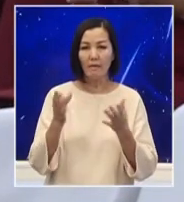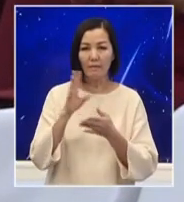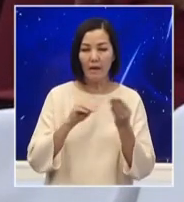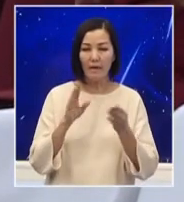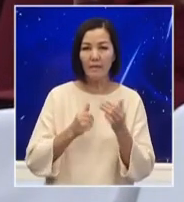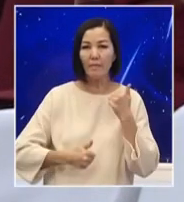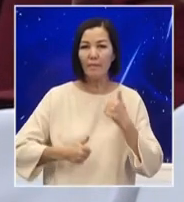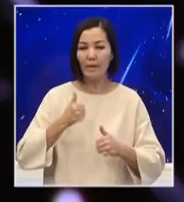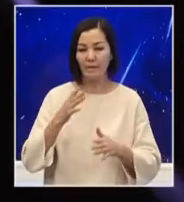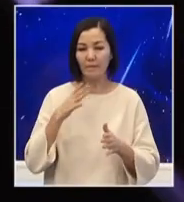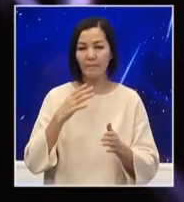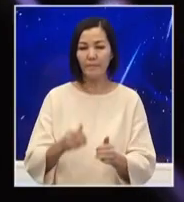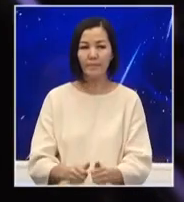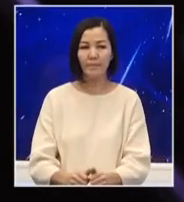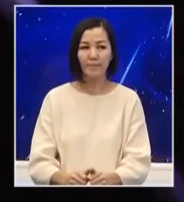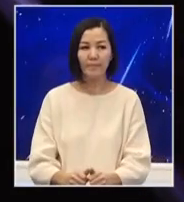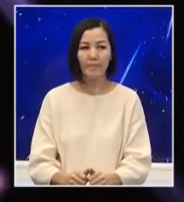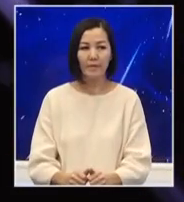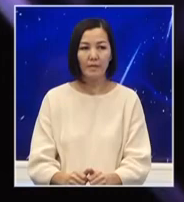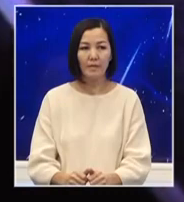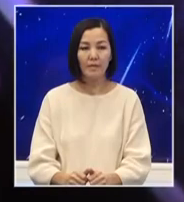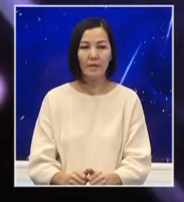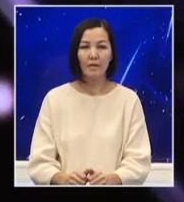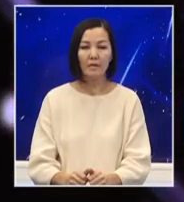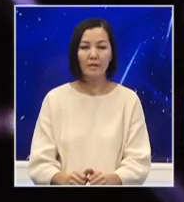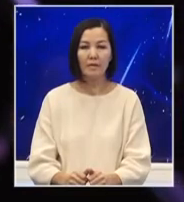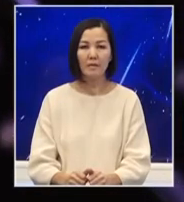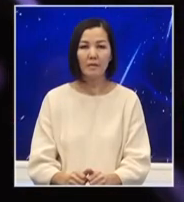мерейлері тасып қайтты. Соның бәрі сіздер үшін,